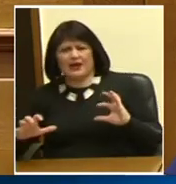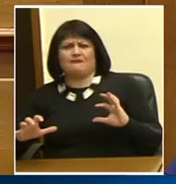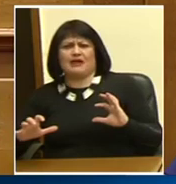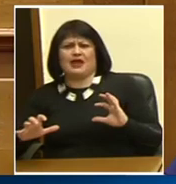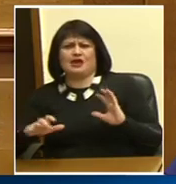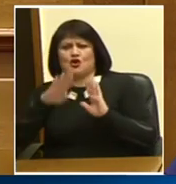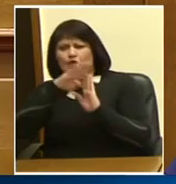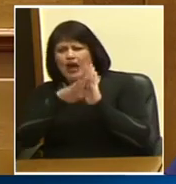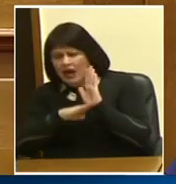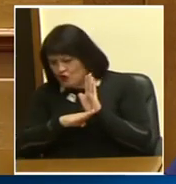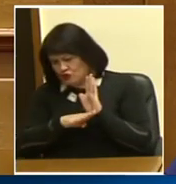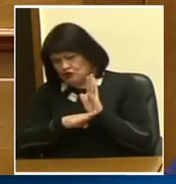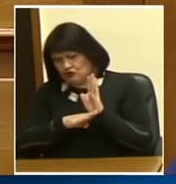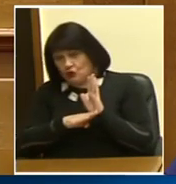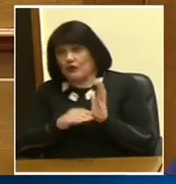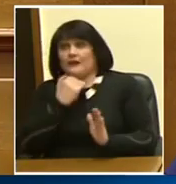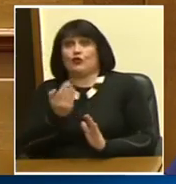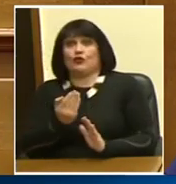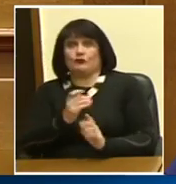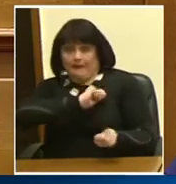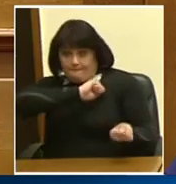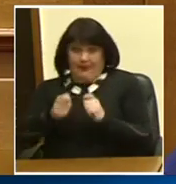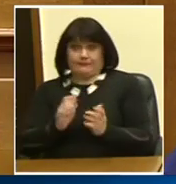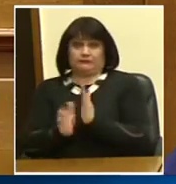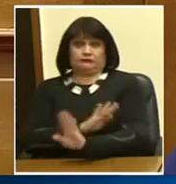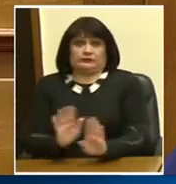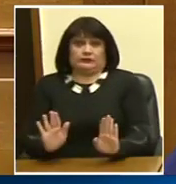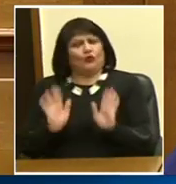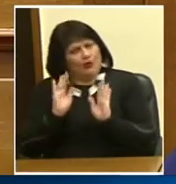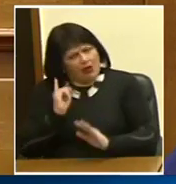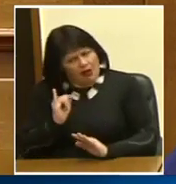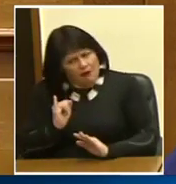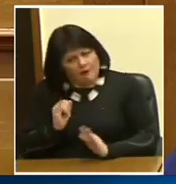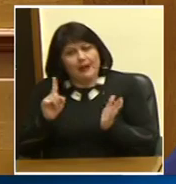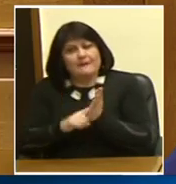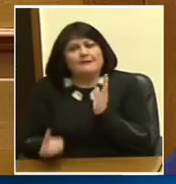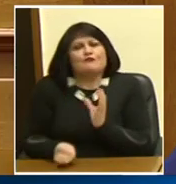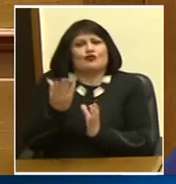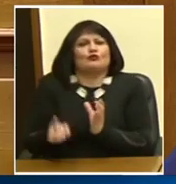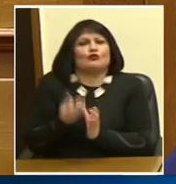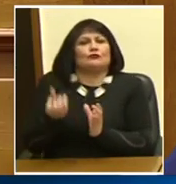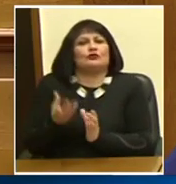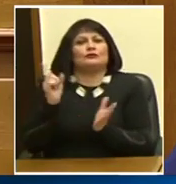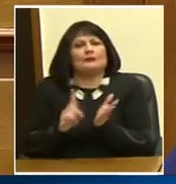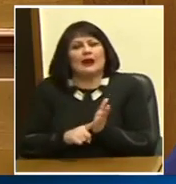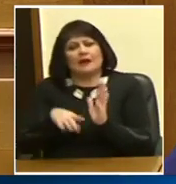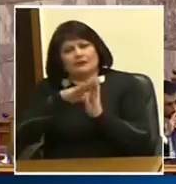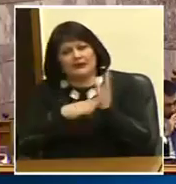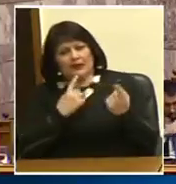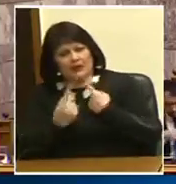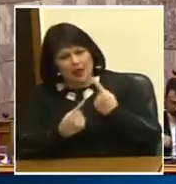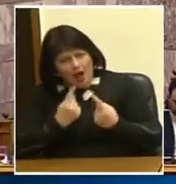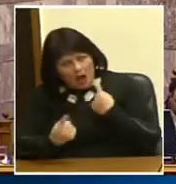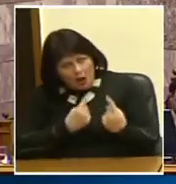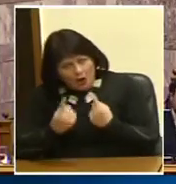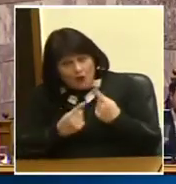οποίο βεβαίως δεν αλλάζει από τη μια μέρα στην άλλη. Αντίθετα, για να εξυγχρονιστεί, για να αλλάξει, προϋποθέτει διάλογο